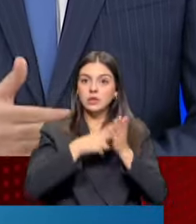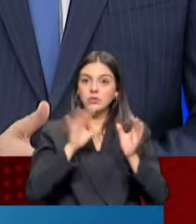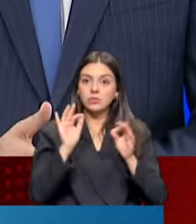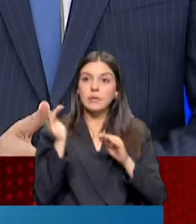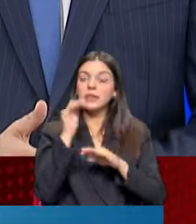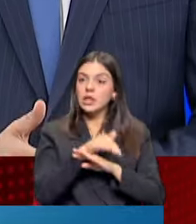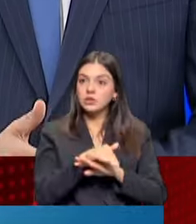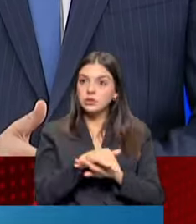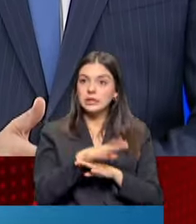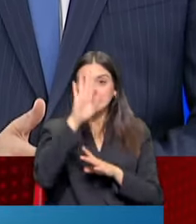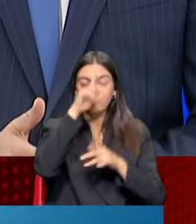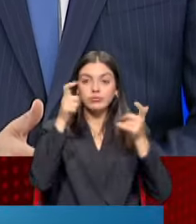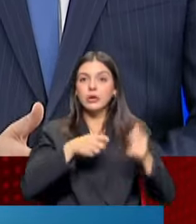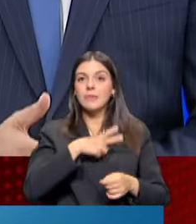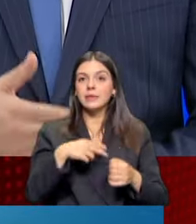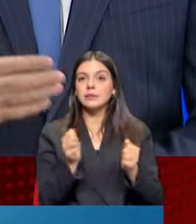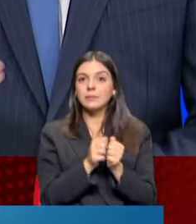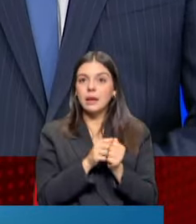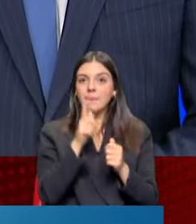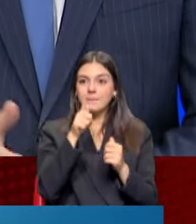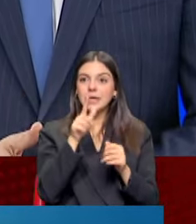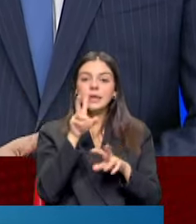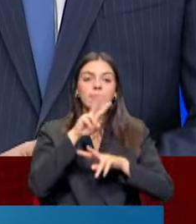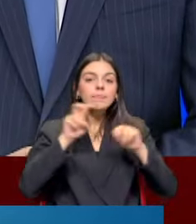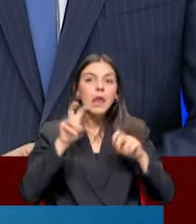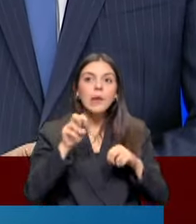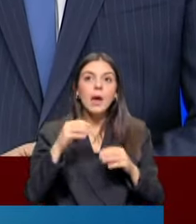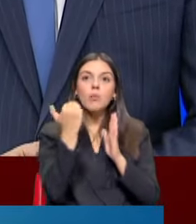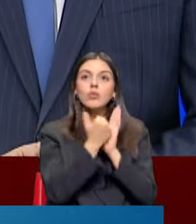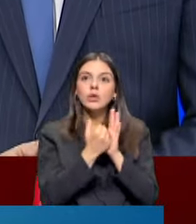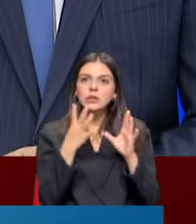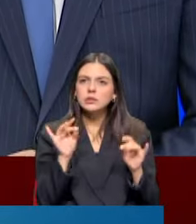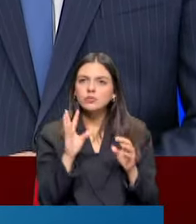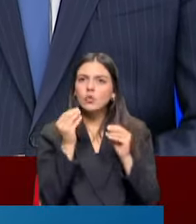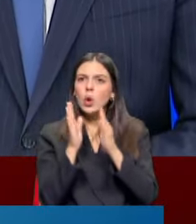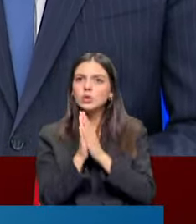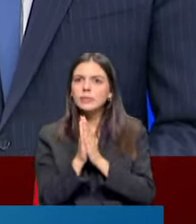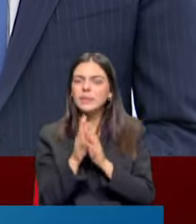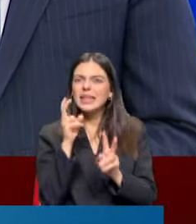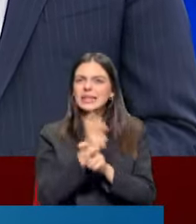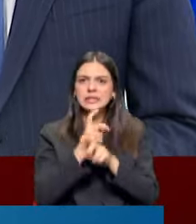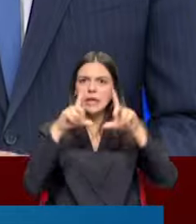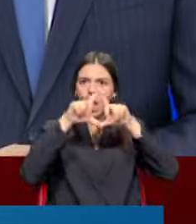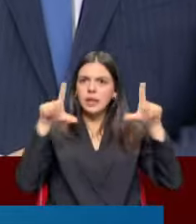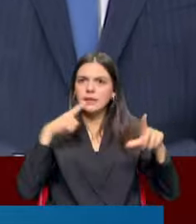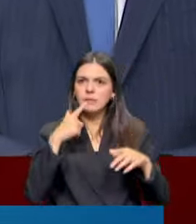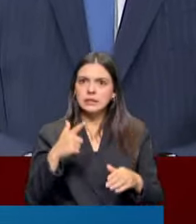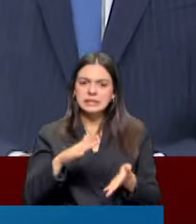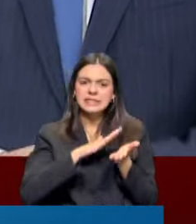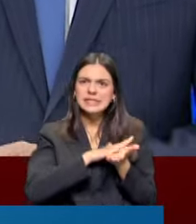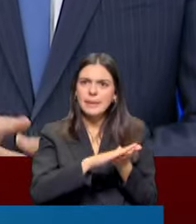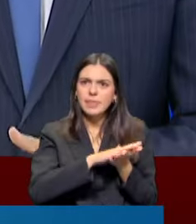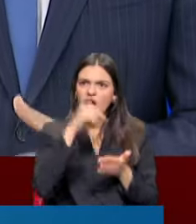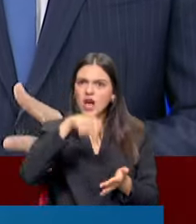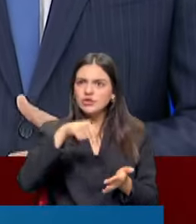geçtik. İstanbul Büyükşehir Belediyesi ile birlikte bir tarama protokolü hazırlıyoruz. Çok özür dilerim. Risk haritası dediğiniz zemin etüdü gibi